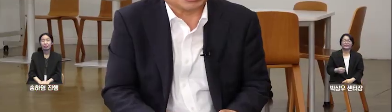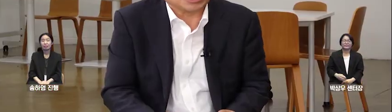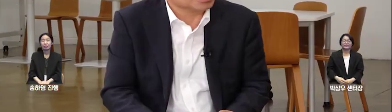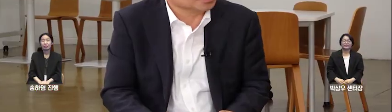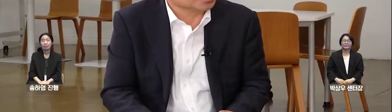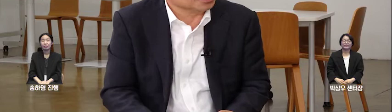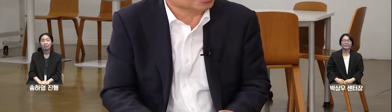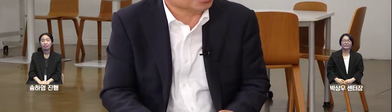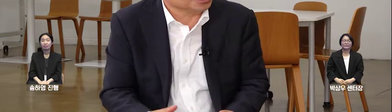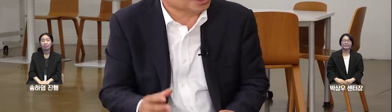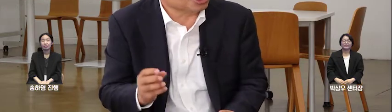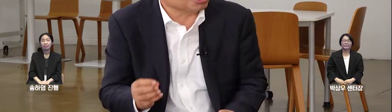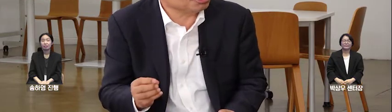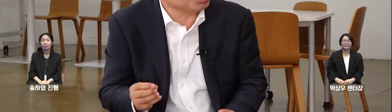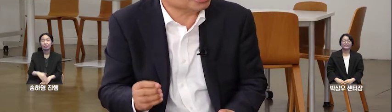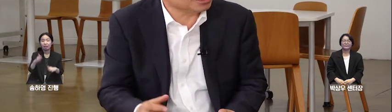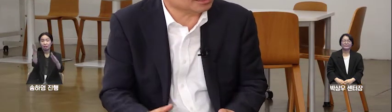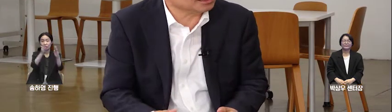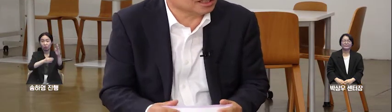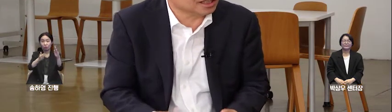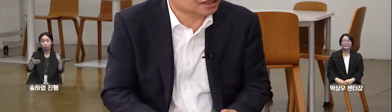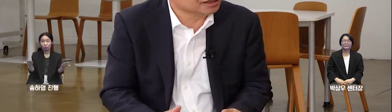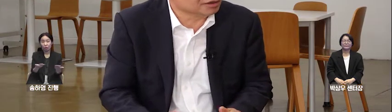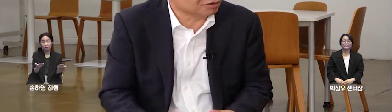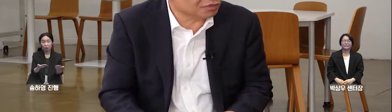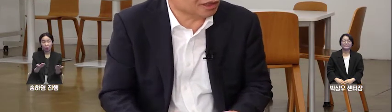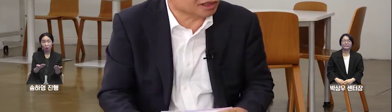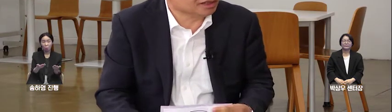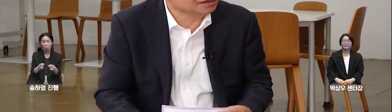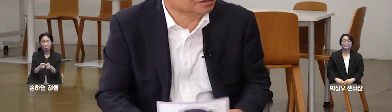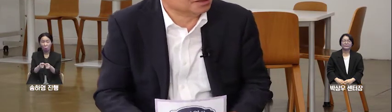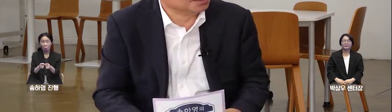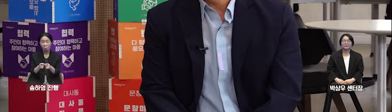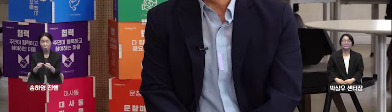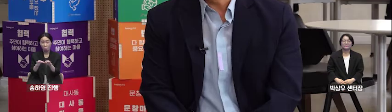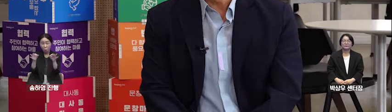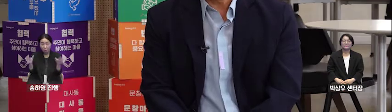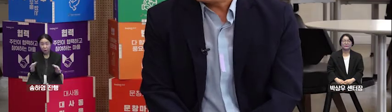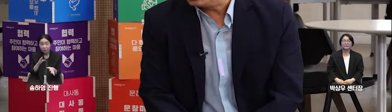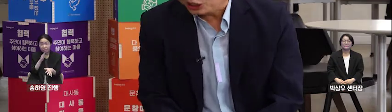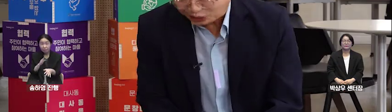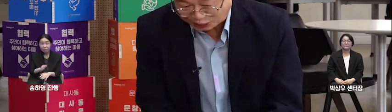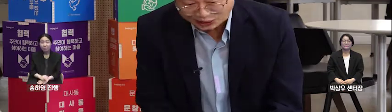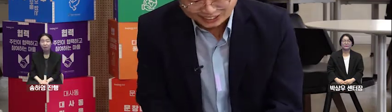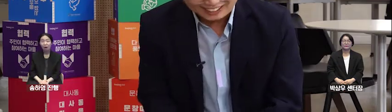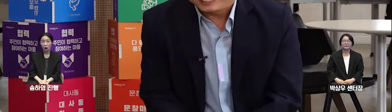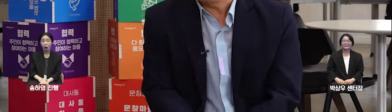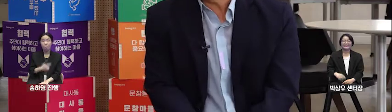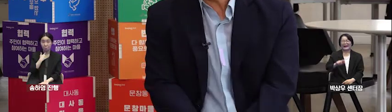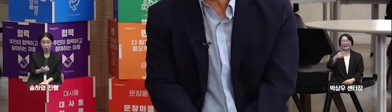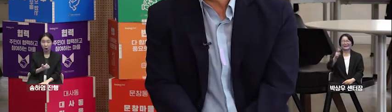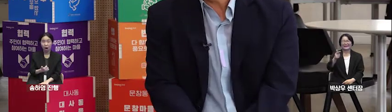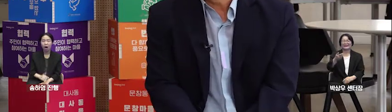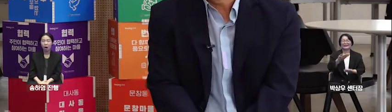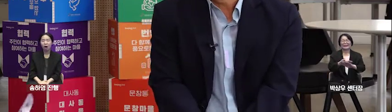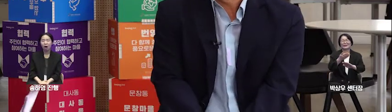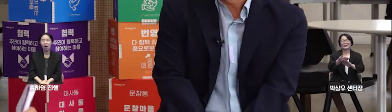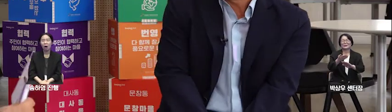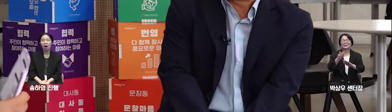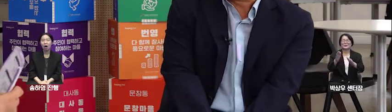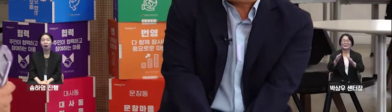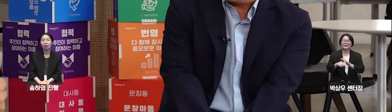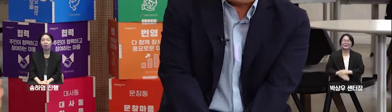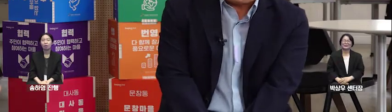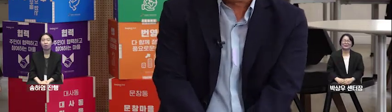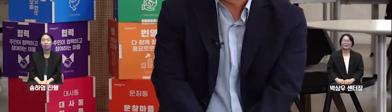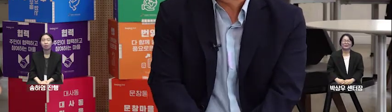그럼 이렇게 정규직을 하신 게 오랜만인가요? 아닙니다. 다른 데 다 정규직들. 정규직 했었어요? 예, 하군데,